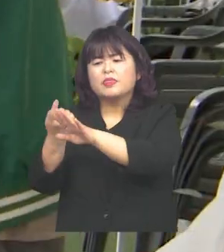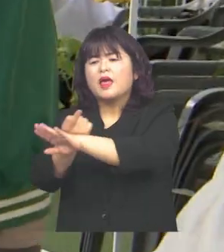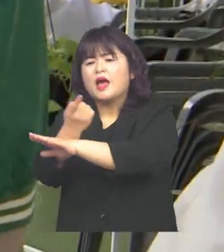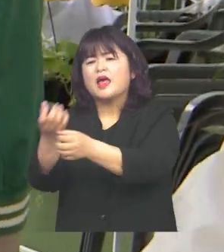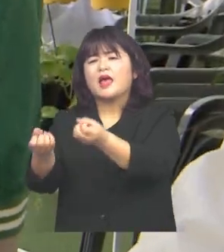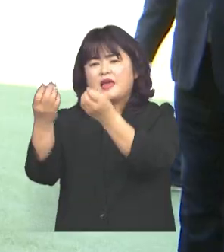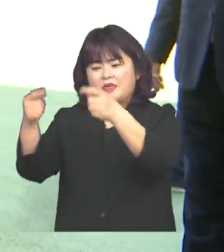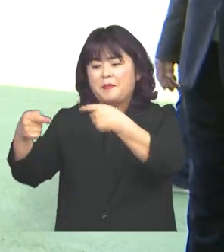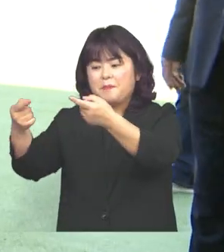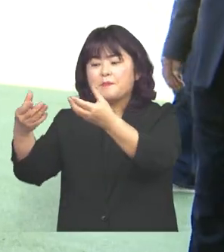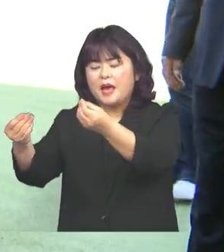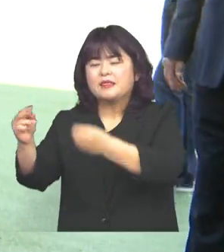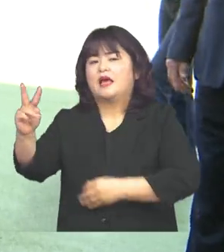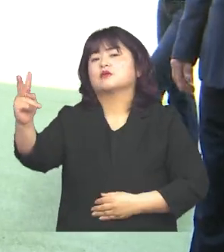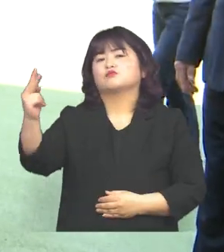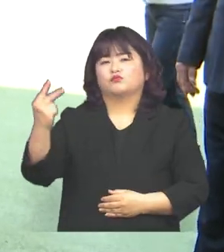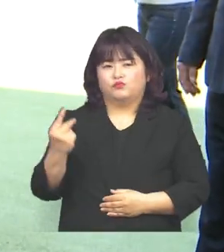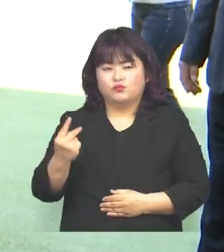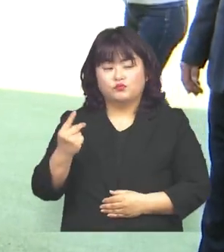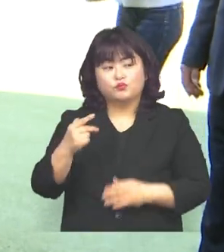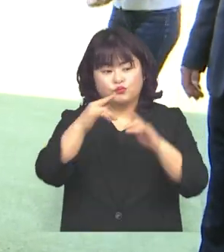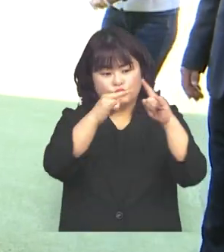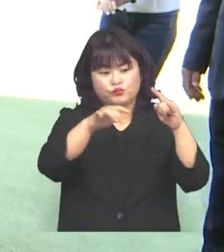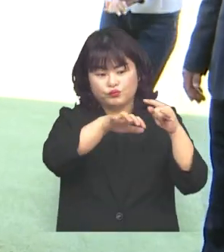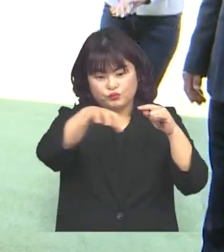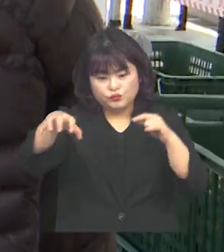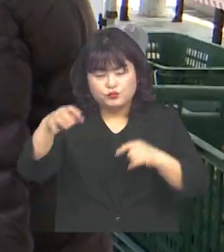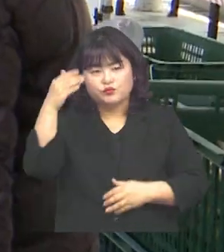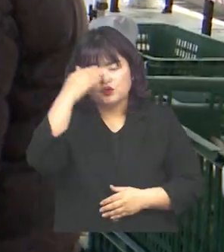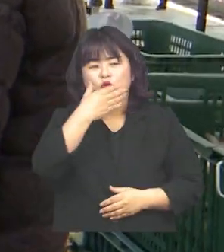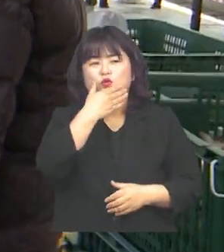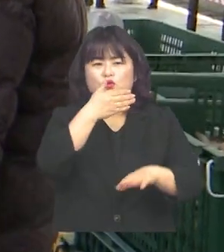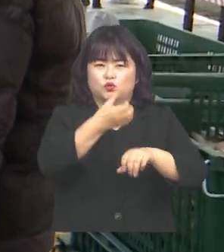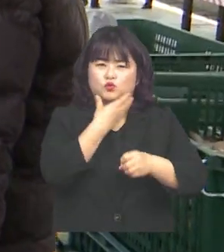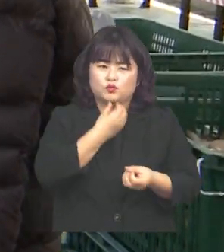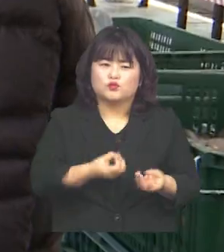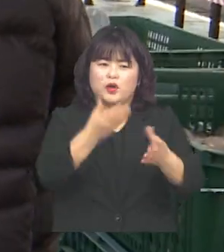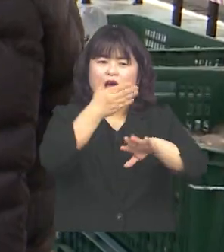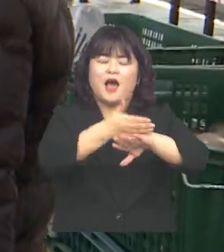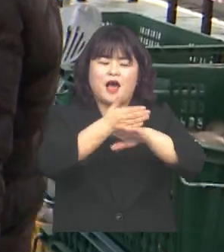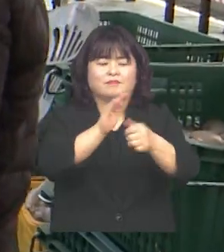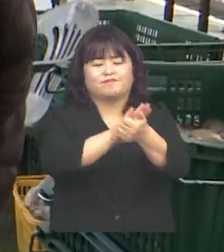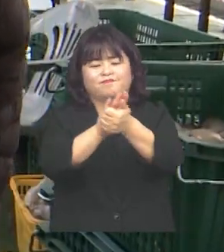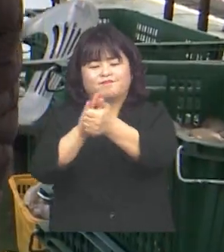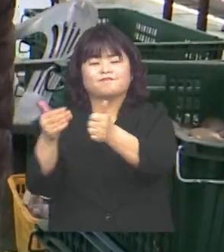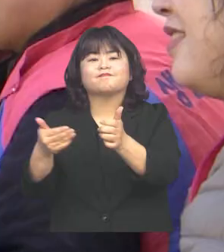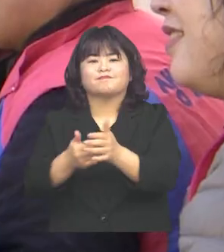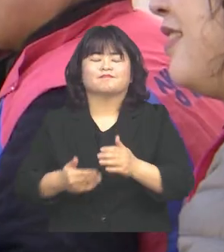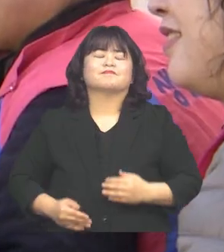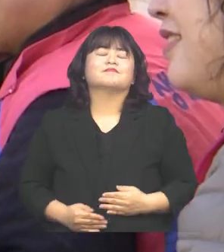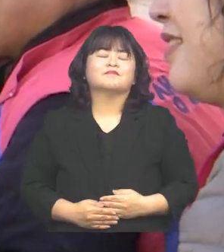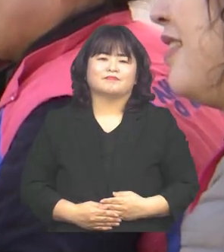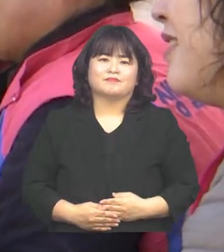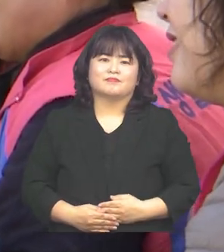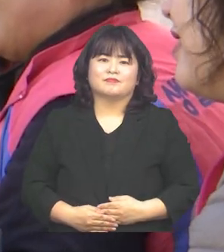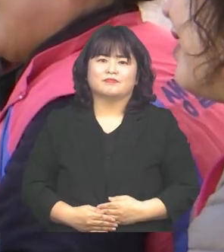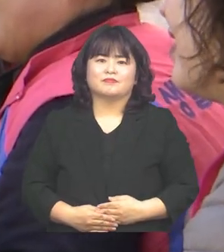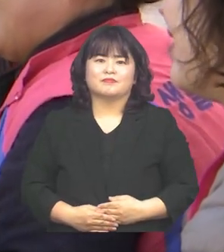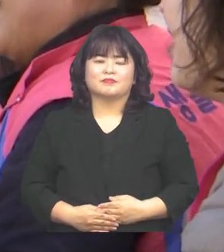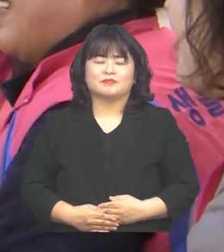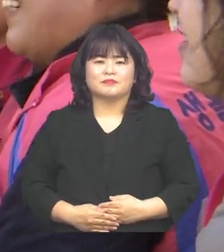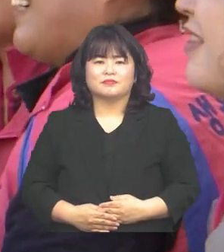시청 내 다른 행사 참석 뒤 다시 현장을 찾아 부스를 돌며 축하와 감사의 인사를 하고 응원의 메시지를